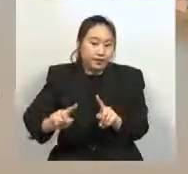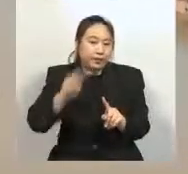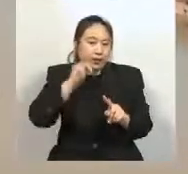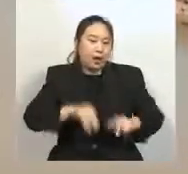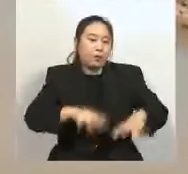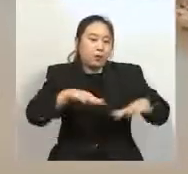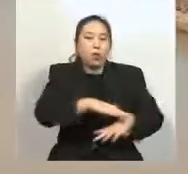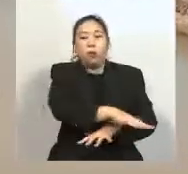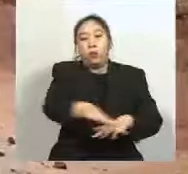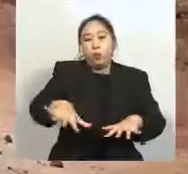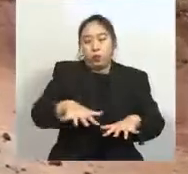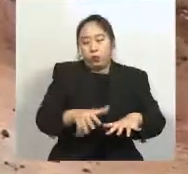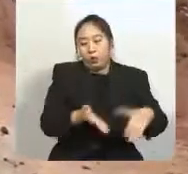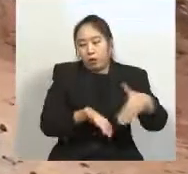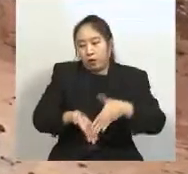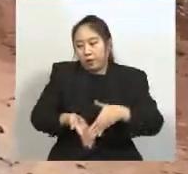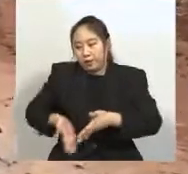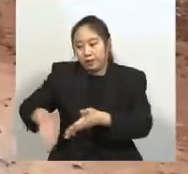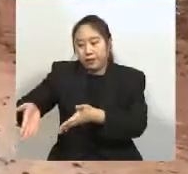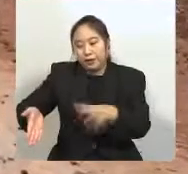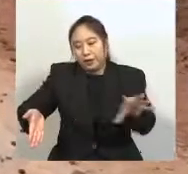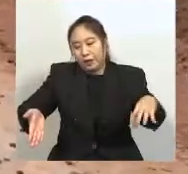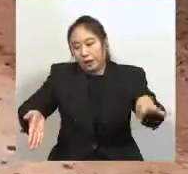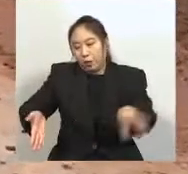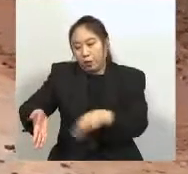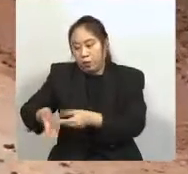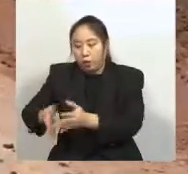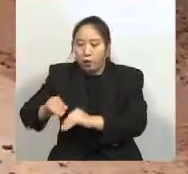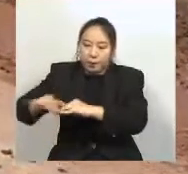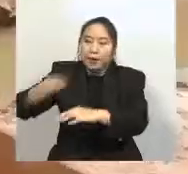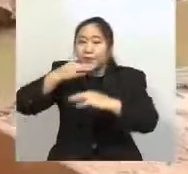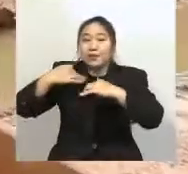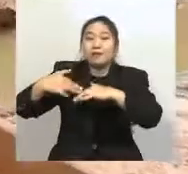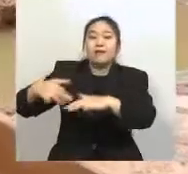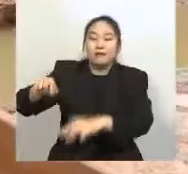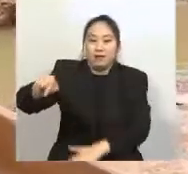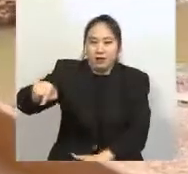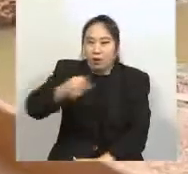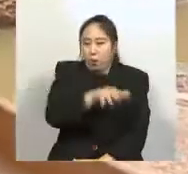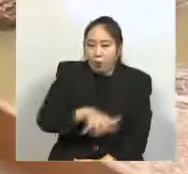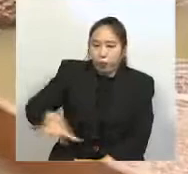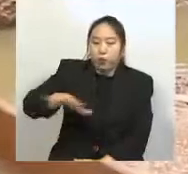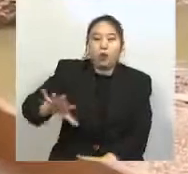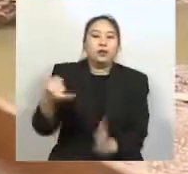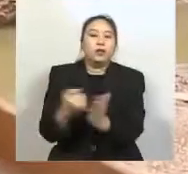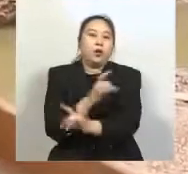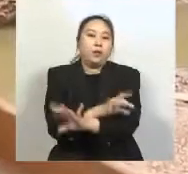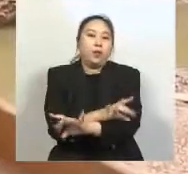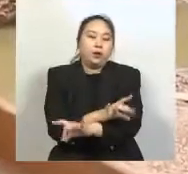งลงคลองห้วยโรงไปออกปากอ่าวที่บางตะบูนนะคะที่จังหวัดเ